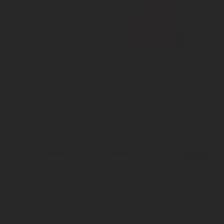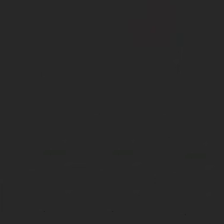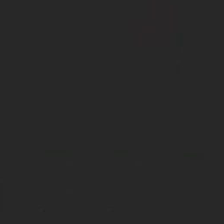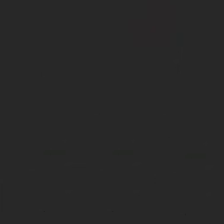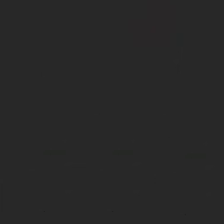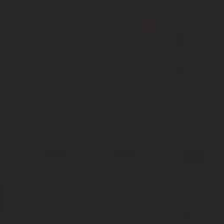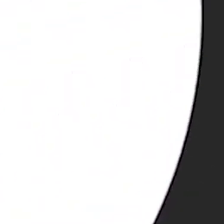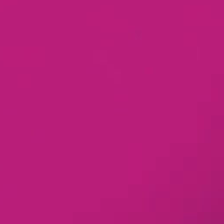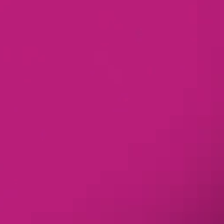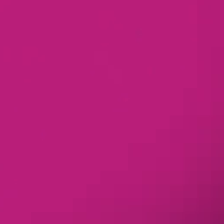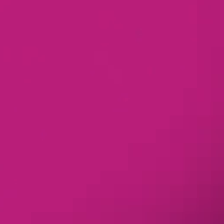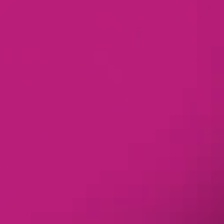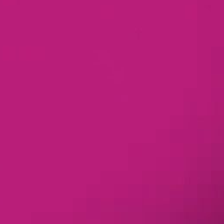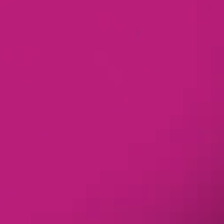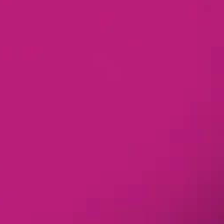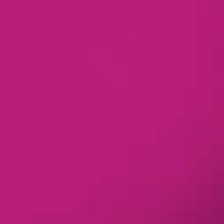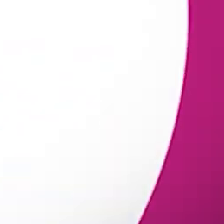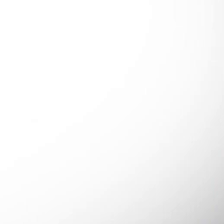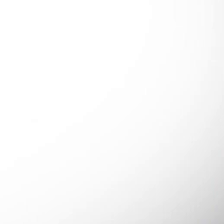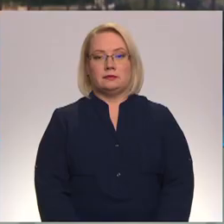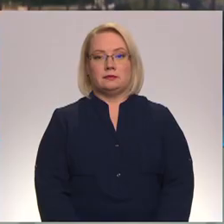Re, viss ēters ir te!